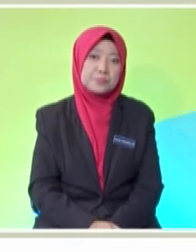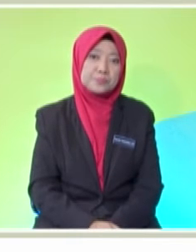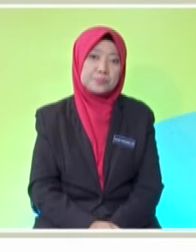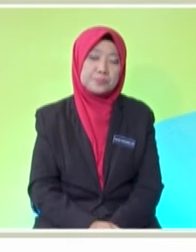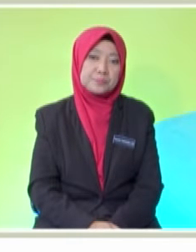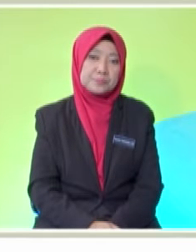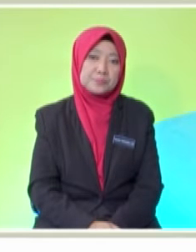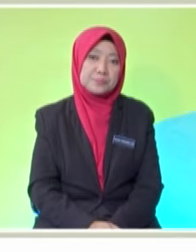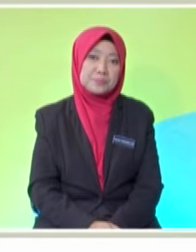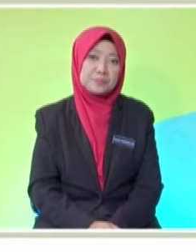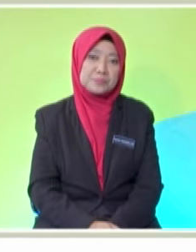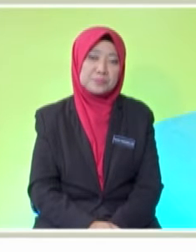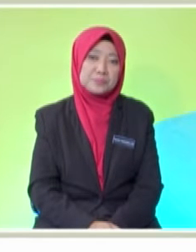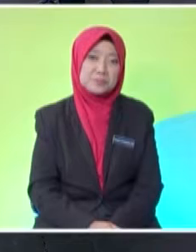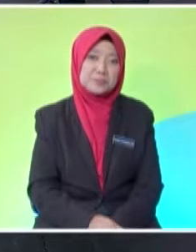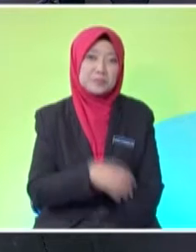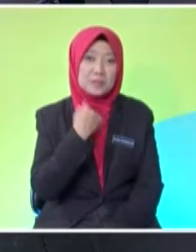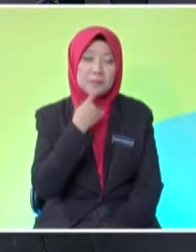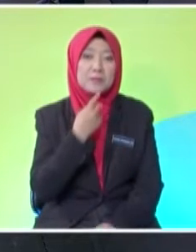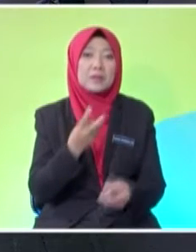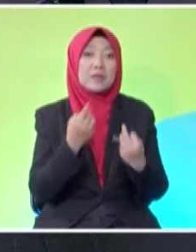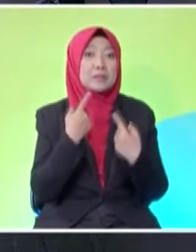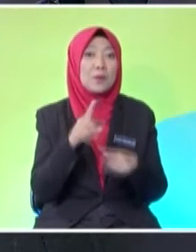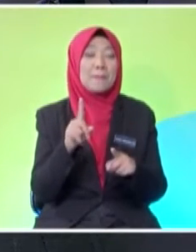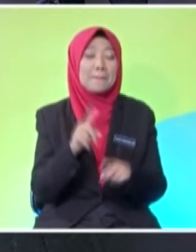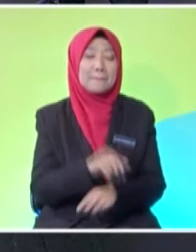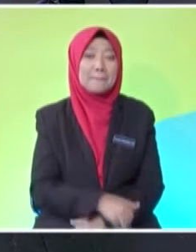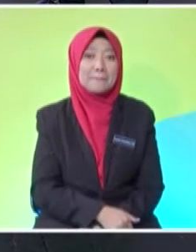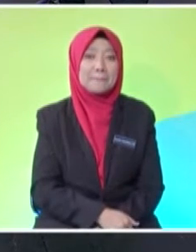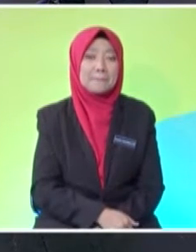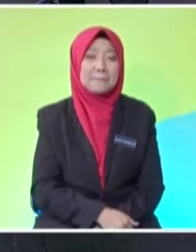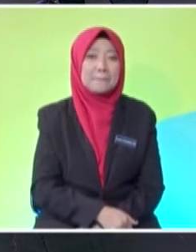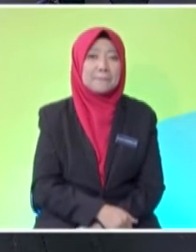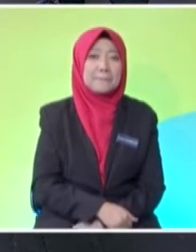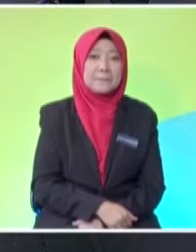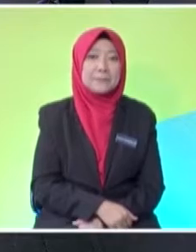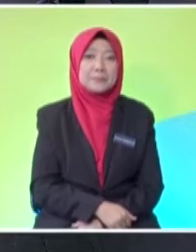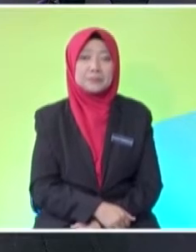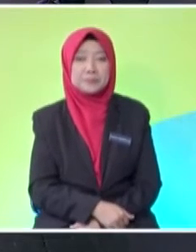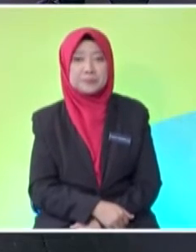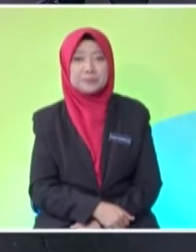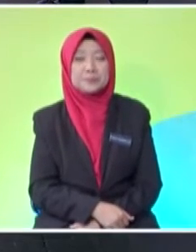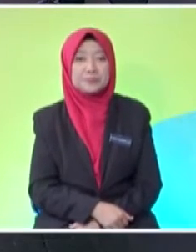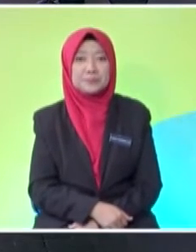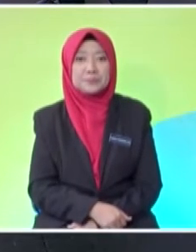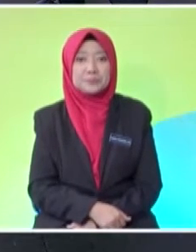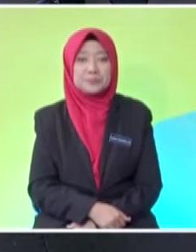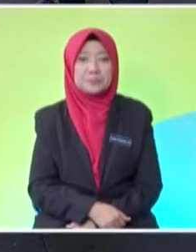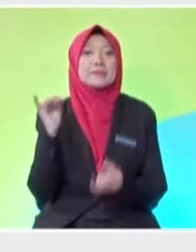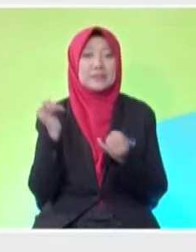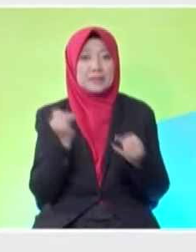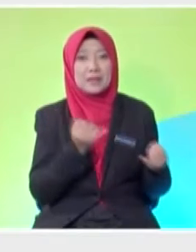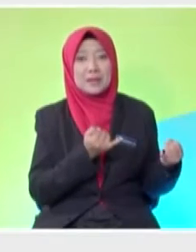Siapa sudi nak jawab soalan nombor 1 ni? Okey, sila angkat tangan Okey, untuk sila angkat soalan tangan. yang pertama. Okey, Siapa yang Syafiq. berani? Cepat. Okey, Syafiq. Silakan